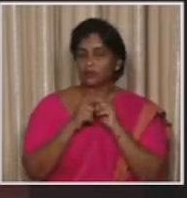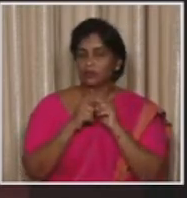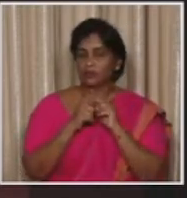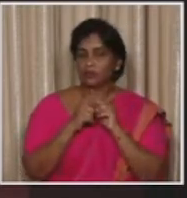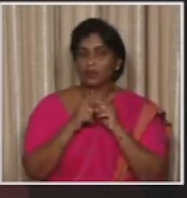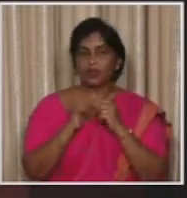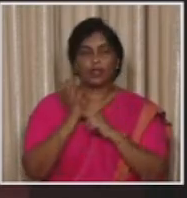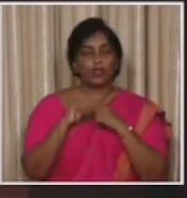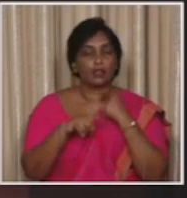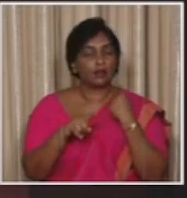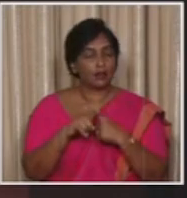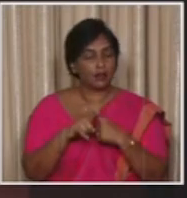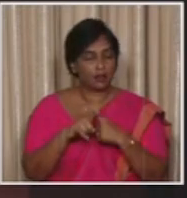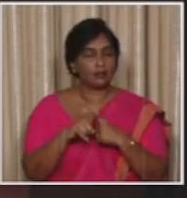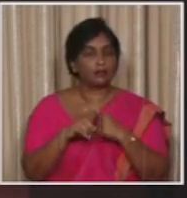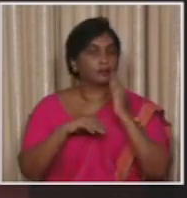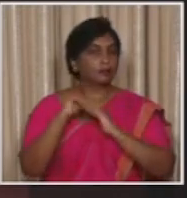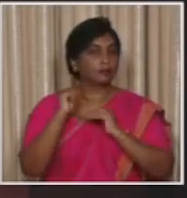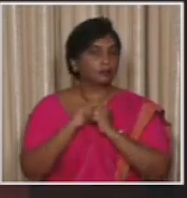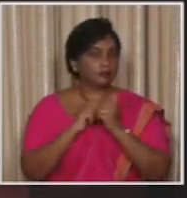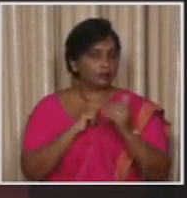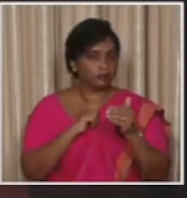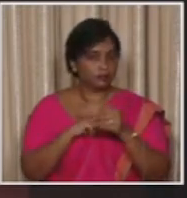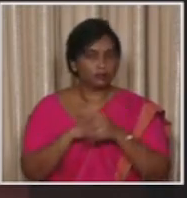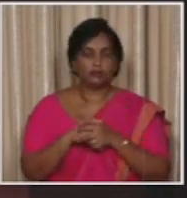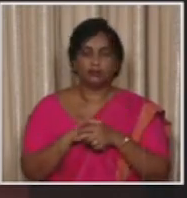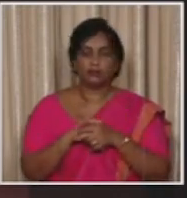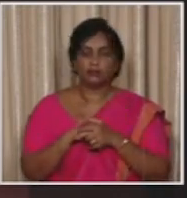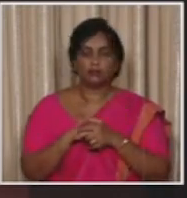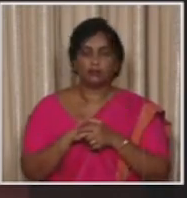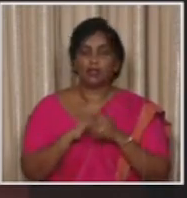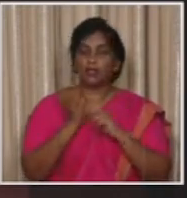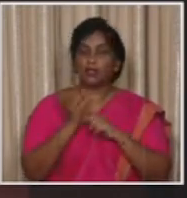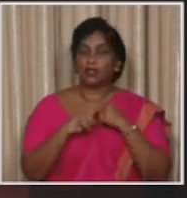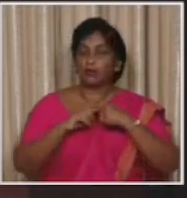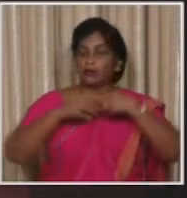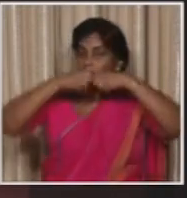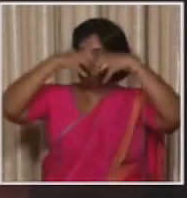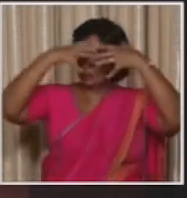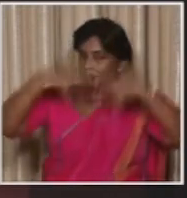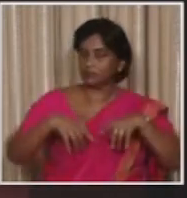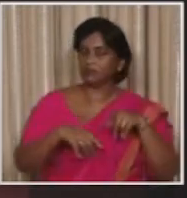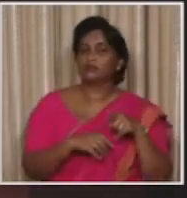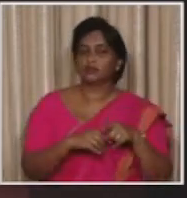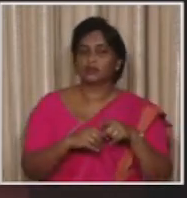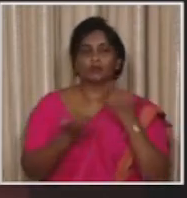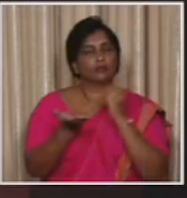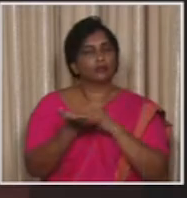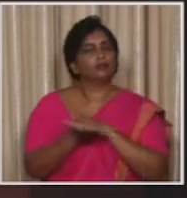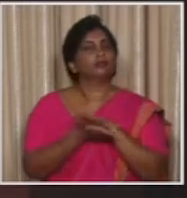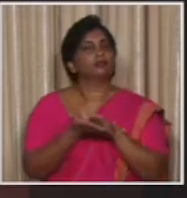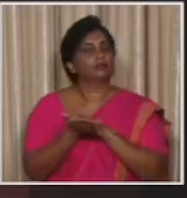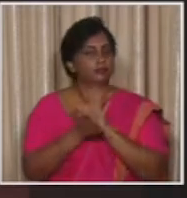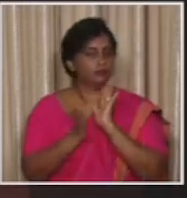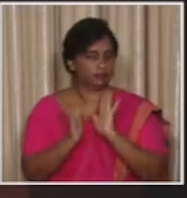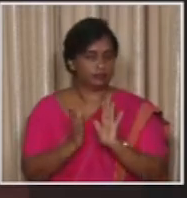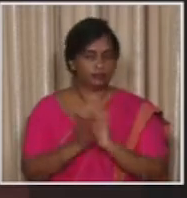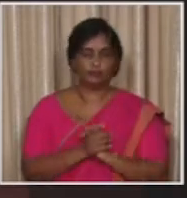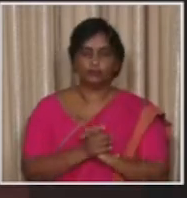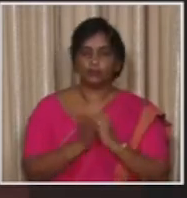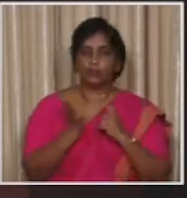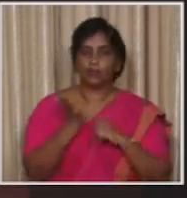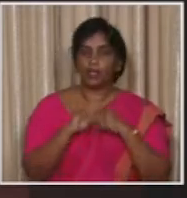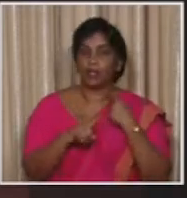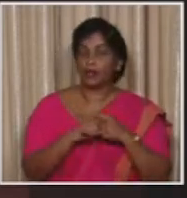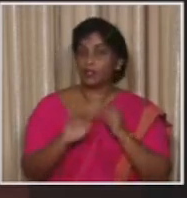බදු ක්‍රමවේදය, බදු ව්‍යුහය ප්‍රතිසංස්කරණය කරන්නට ඕන. බදු